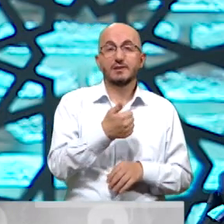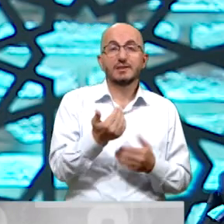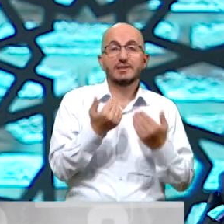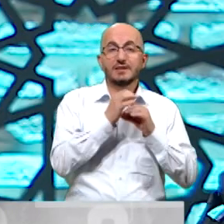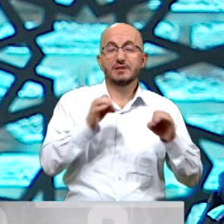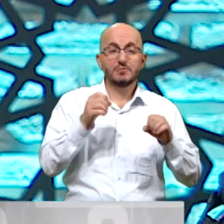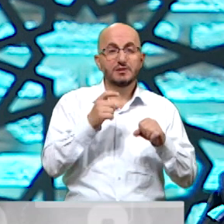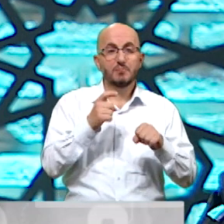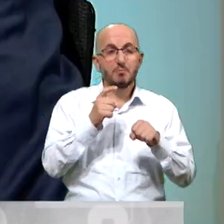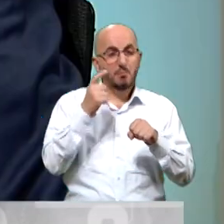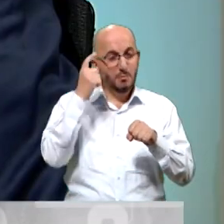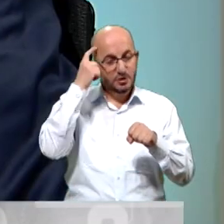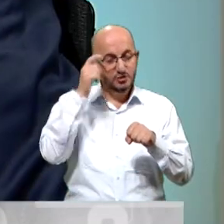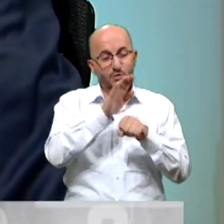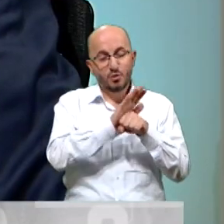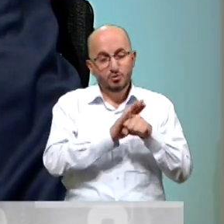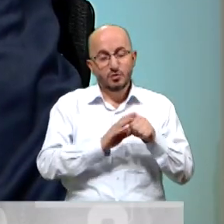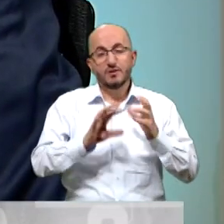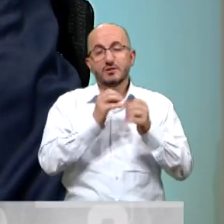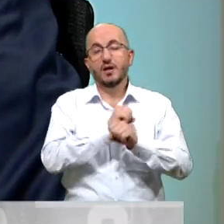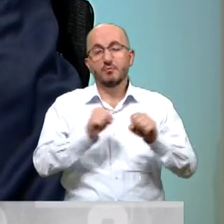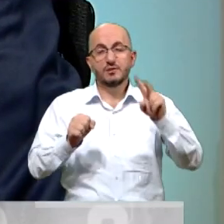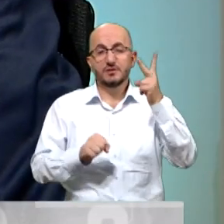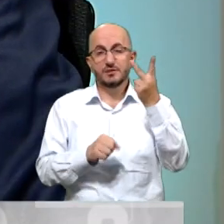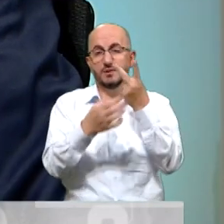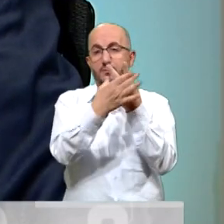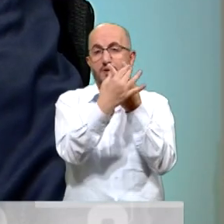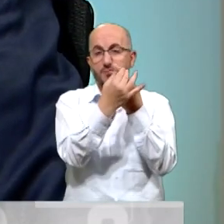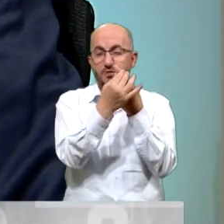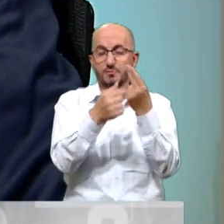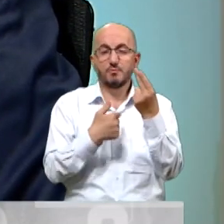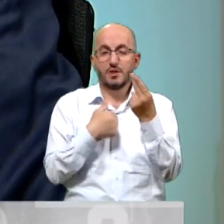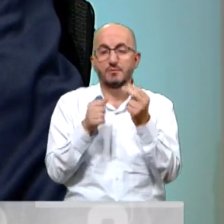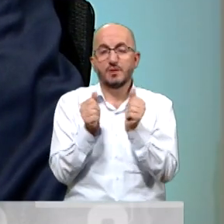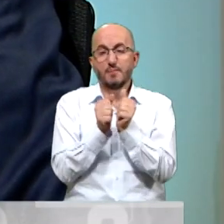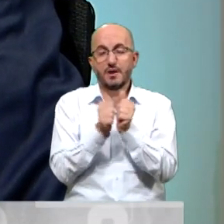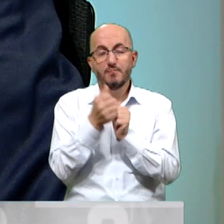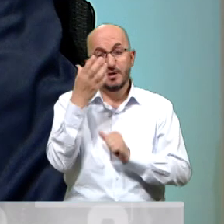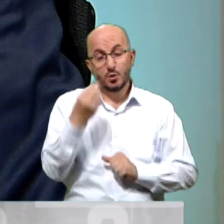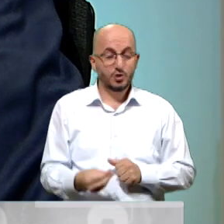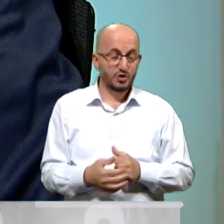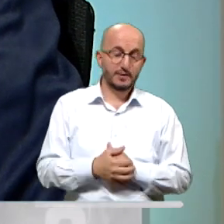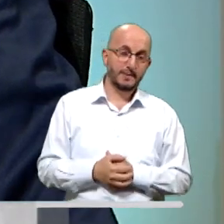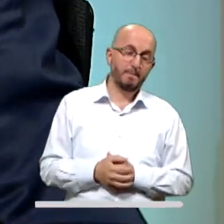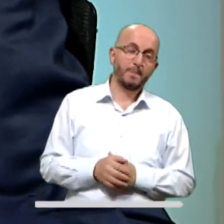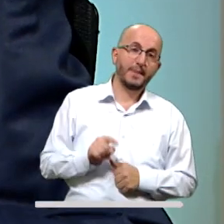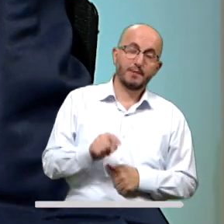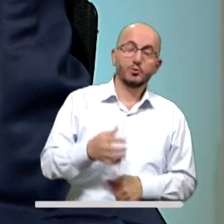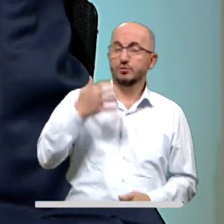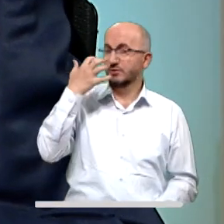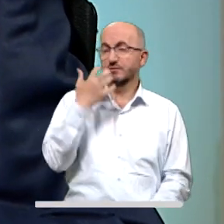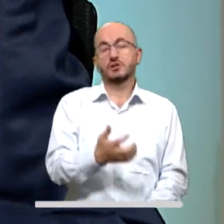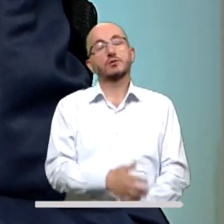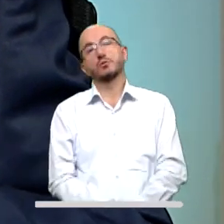okşayan, Efendimiz diyor ki kıyamet günü iki parmağını birleştiriyor, benimle şöyle yan yana olacak. Bunu tavsiye